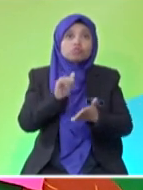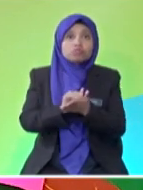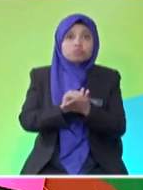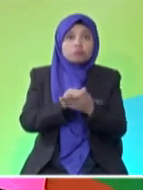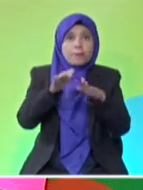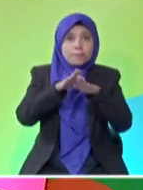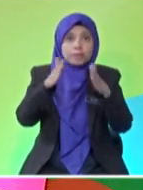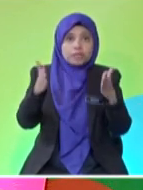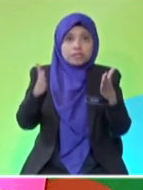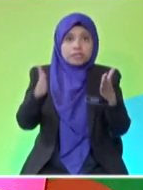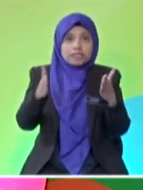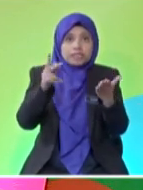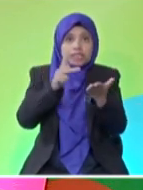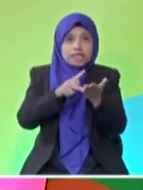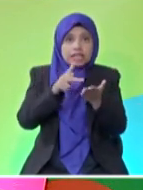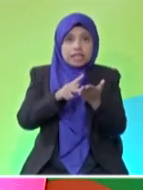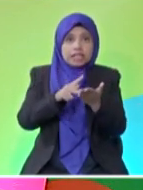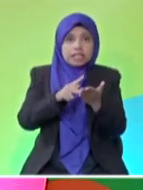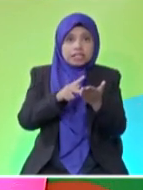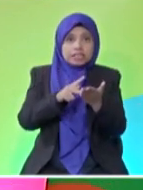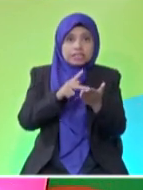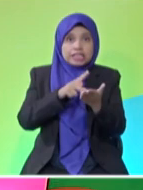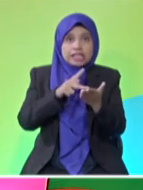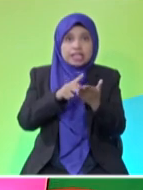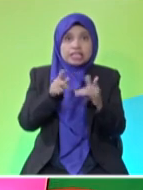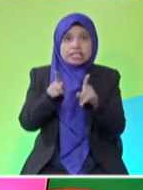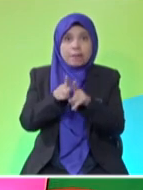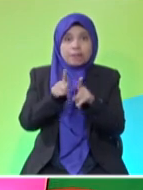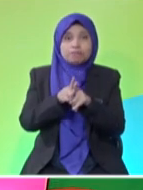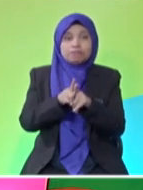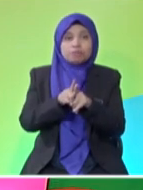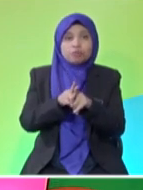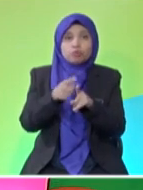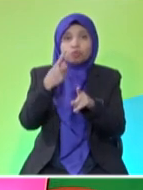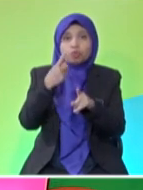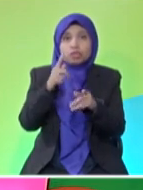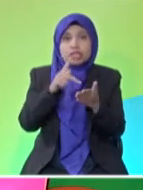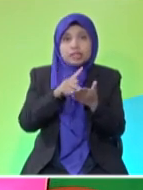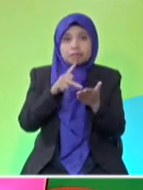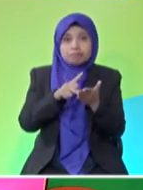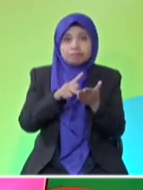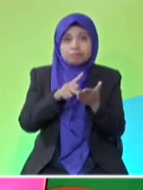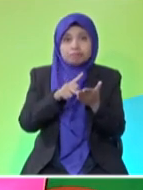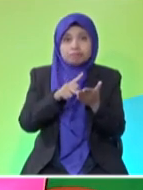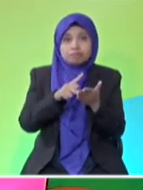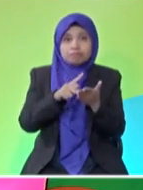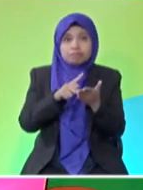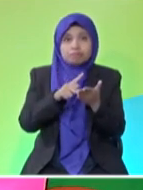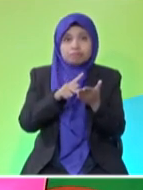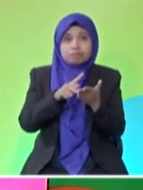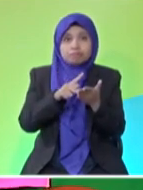saya akan kirim di rumah boleh bersama-sama dengan Cikgu untuk mengira